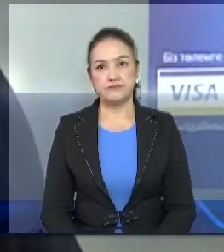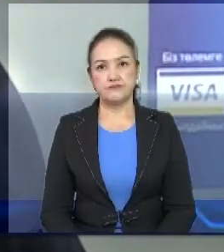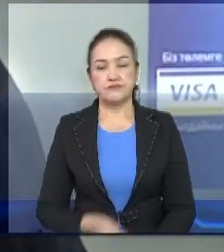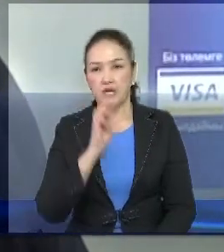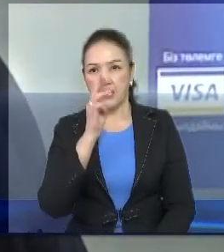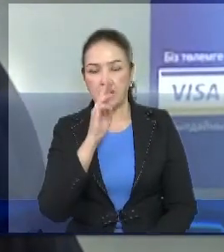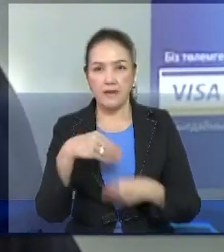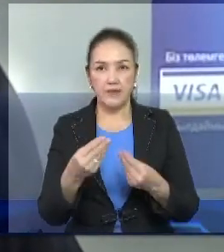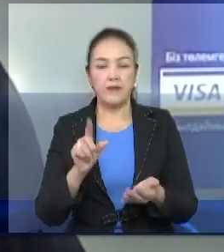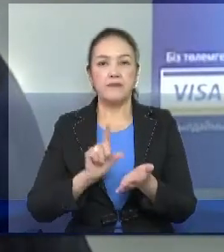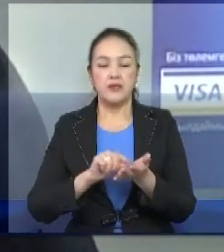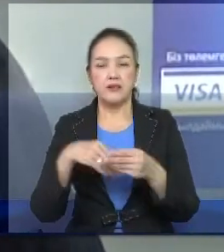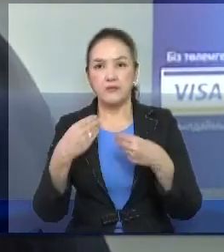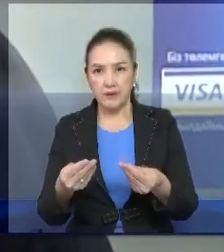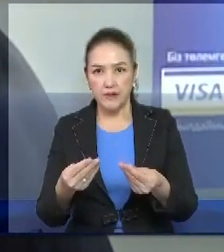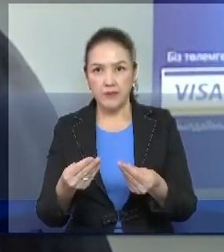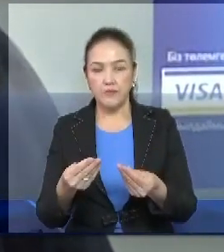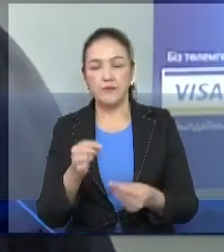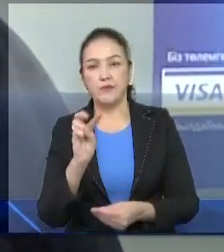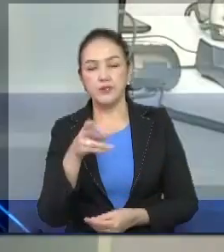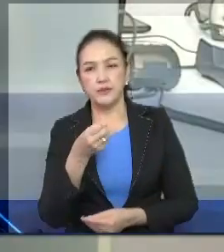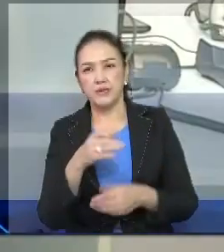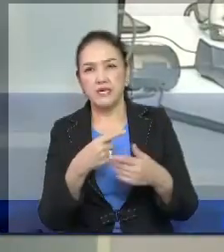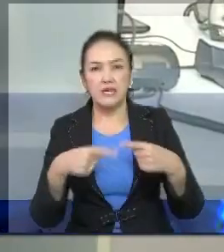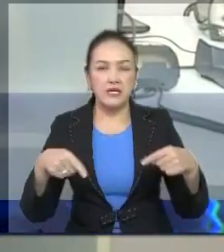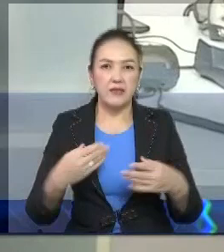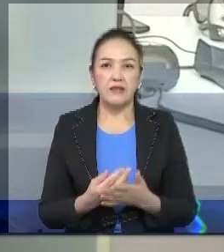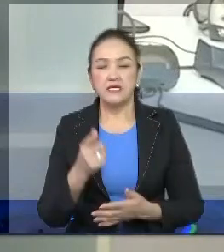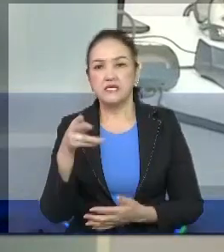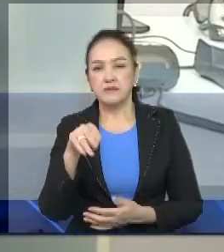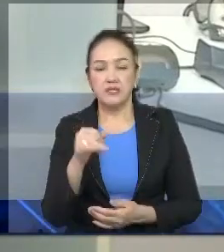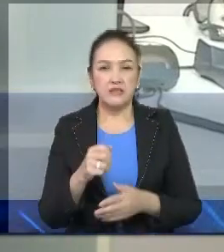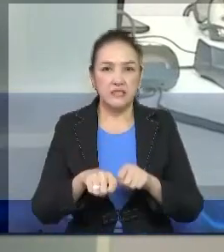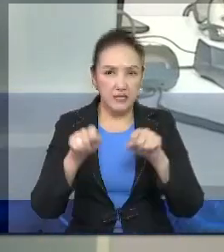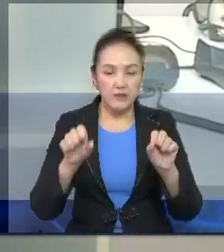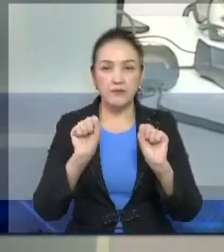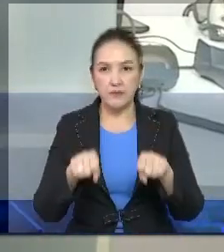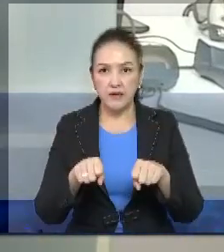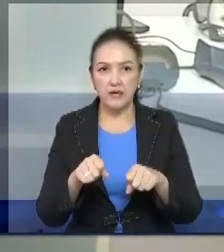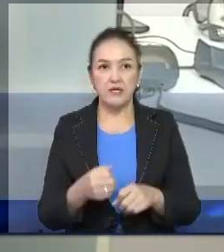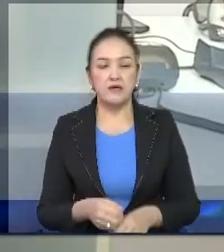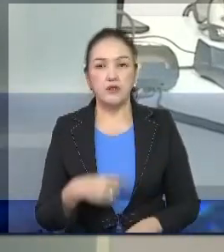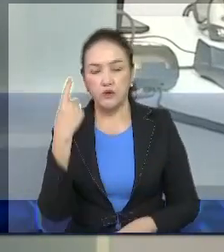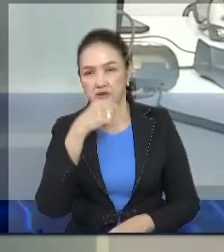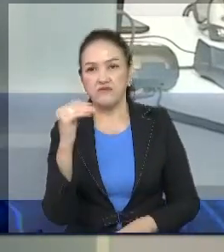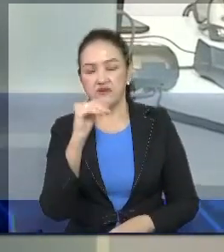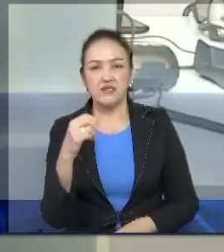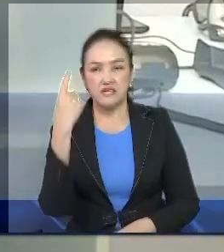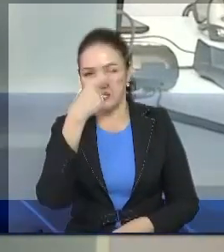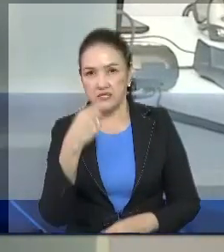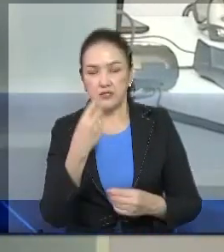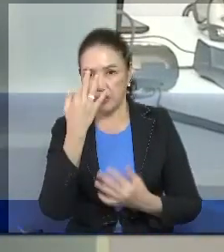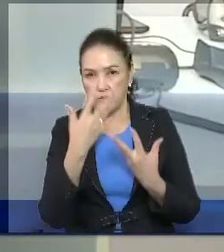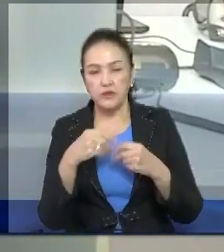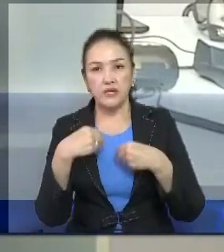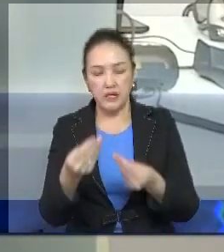жалақыларды береміз, пенсия таратамыз, пособиелерді тарата аламыз. Депозит аша аламыз, юрлица, физлица счеттарын аша аламыз.